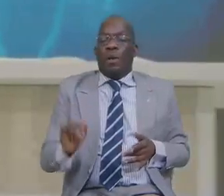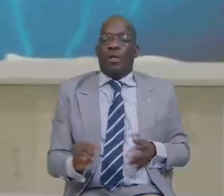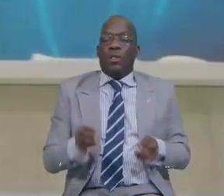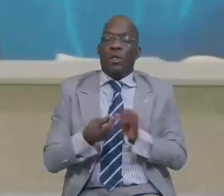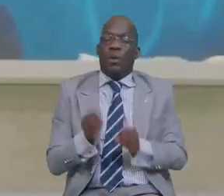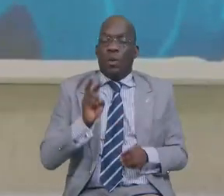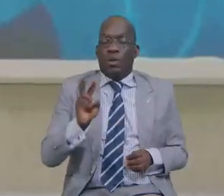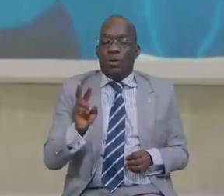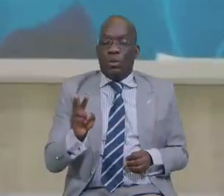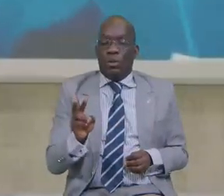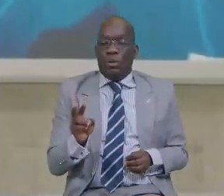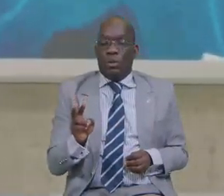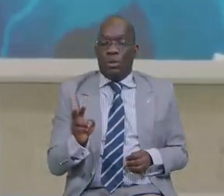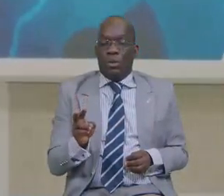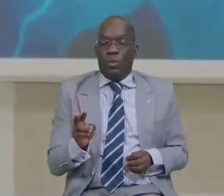Deuxième élément,